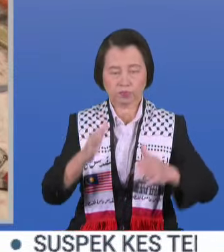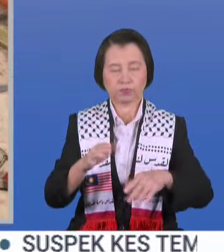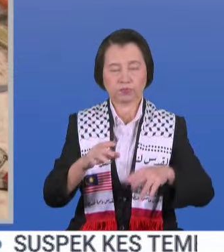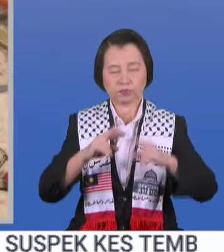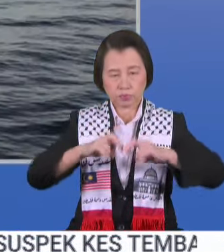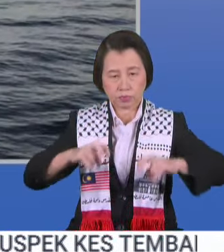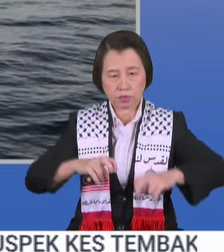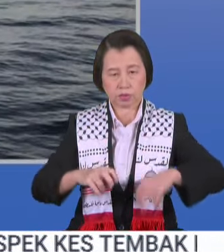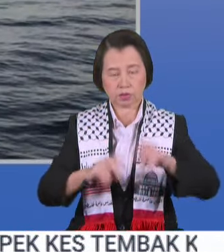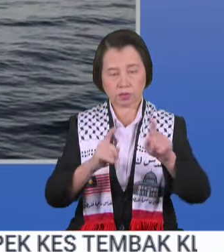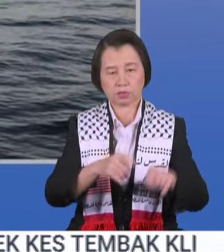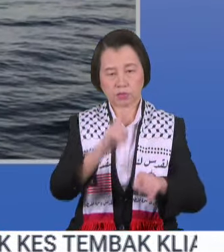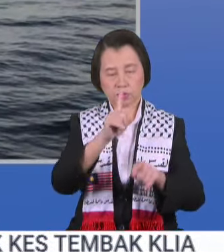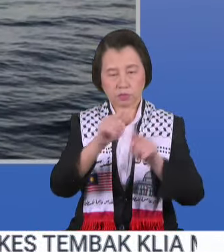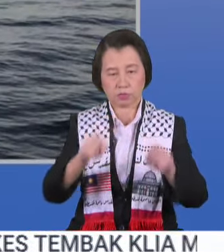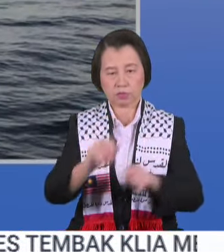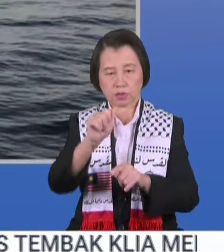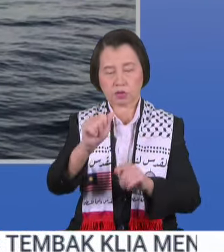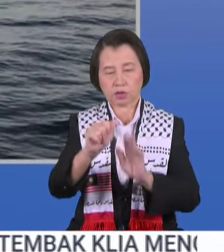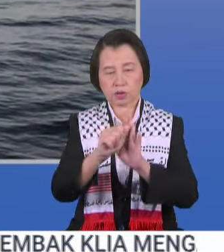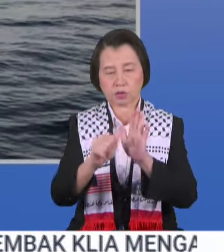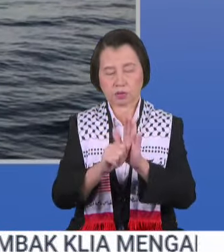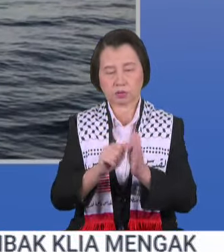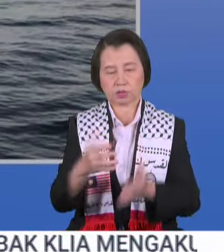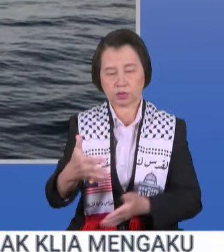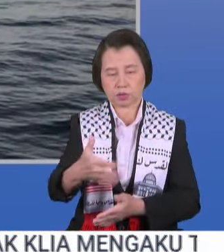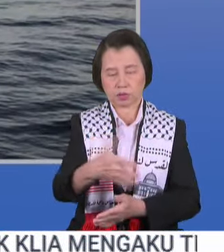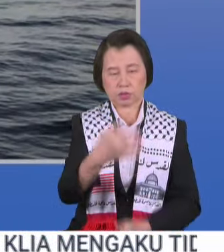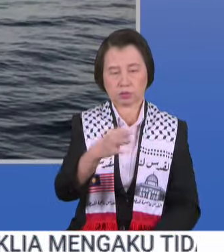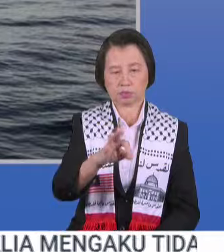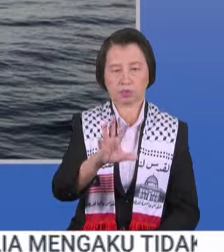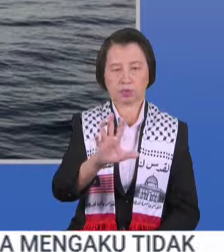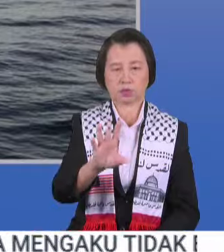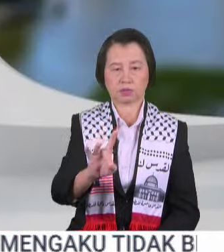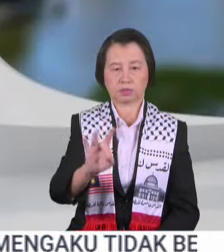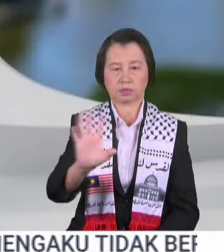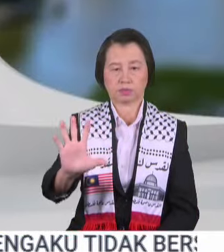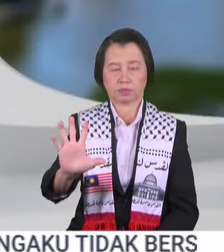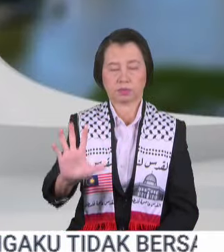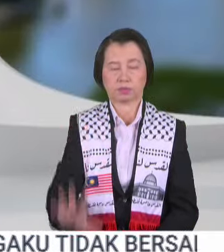Seksyen 15-1-A Akta Perikanan 1985.